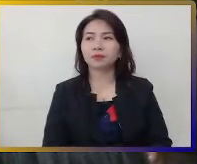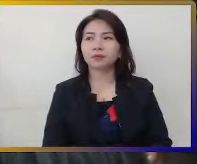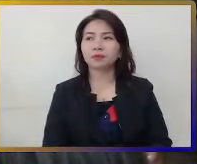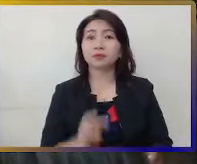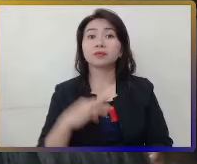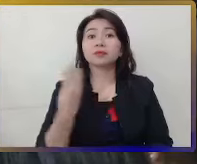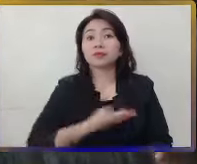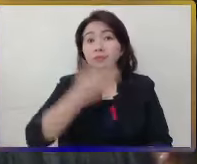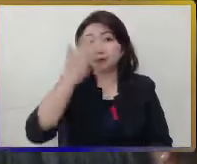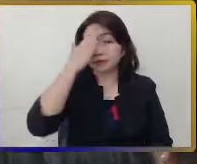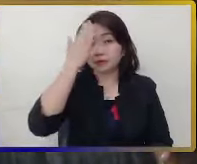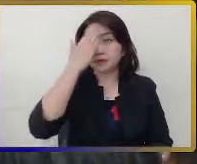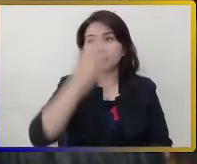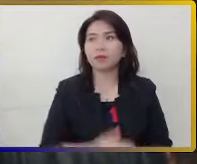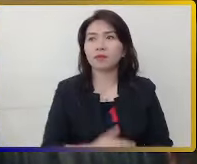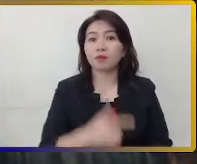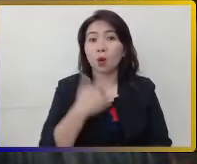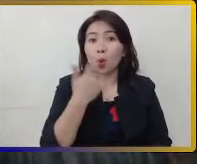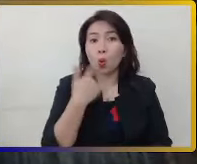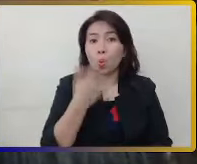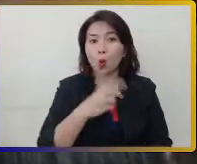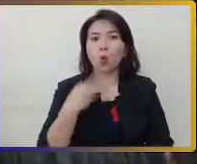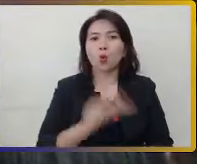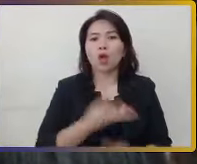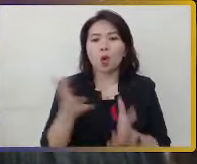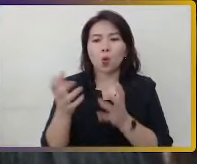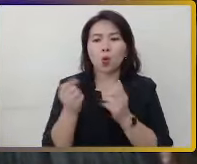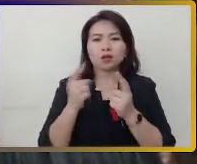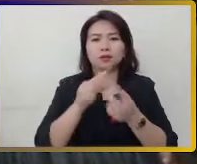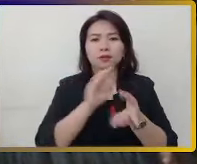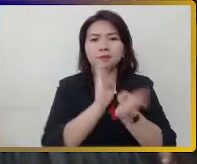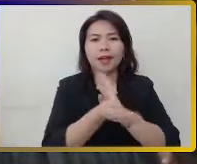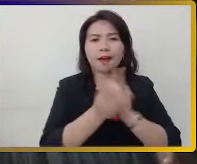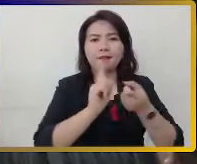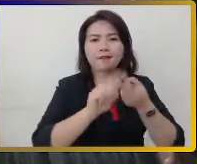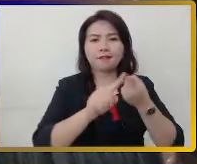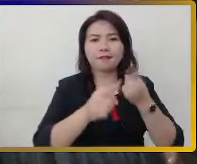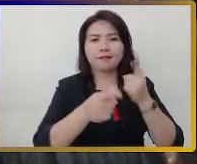kilala natin kung sino lang ang kakaibiganin natin.